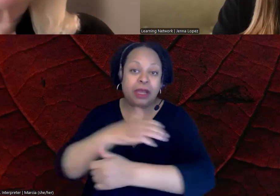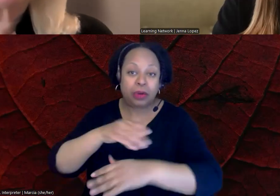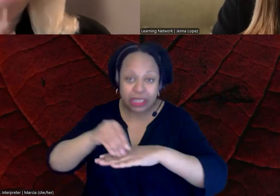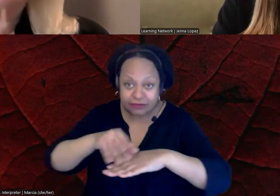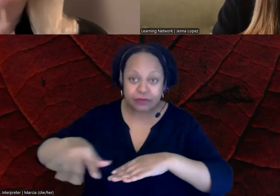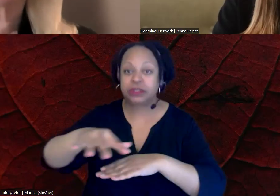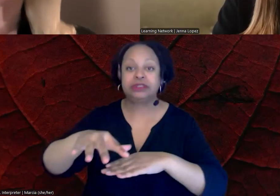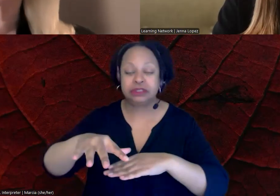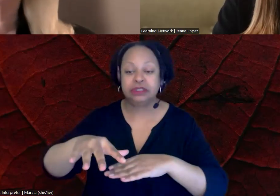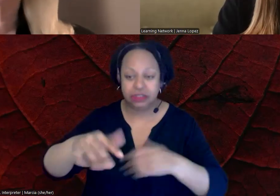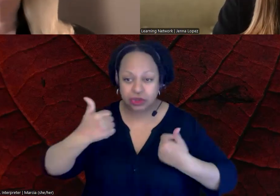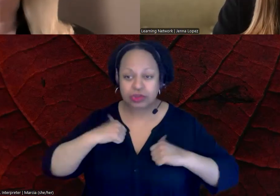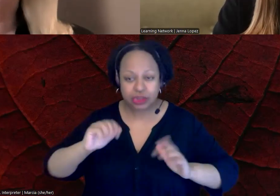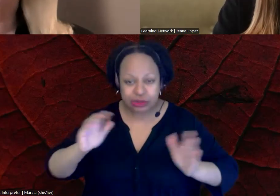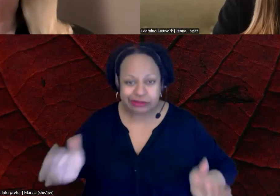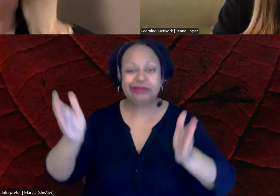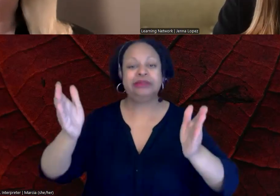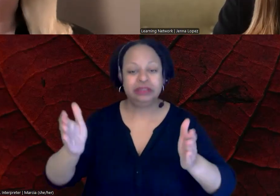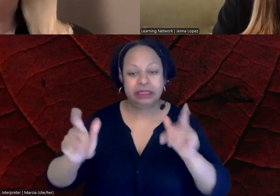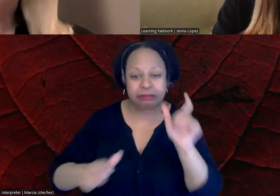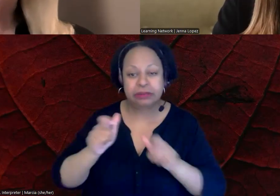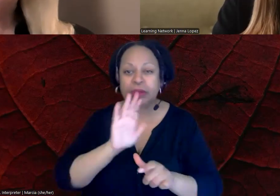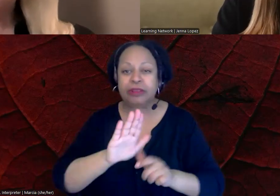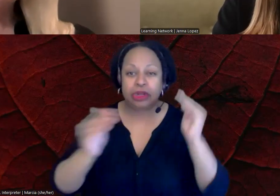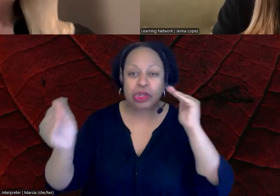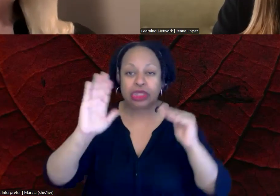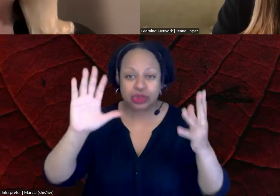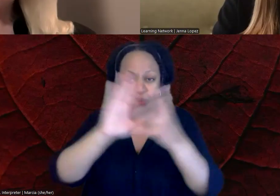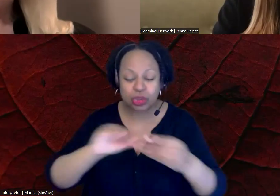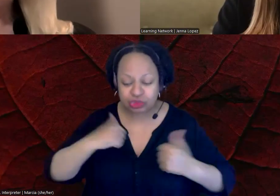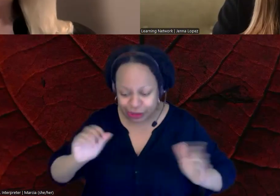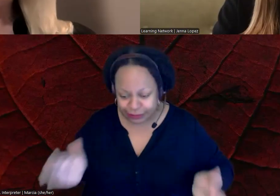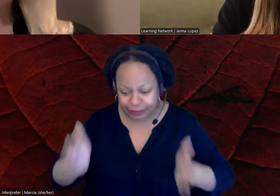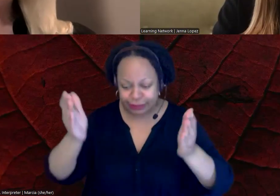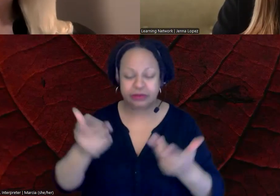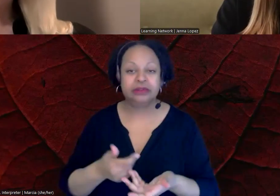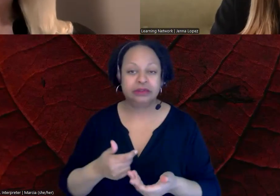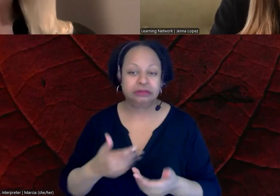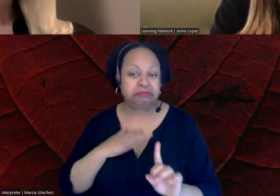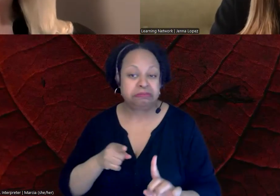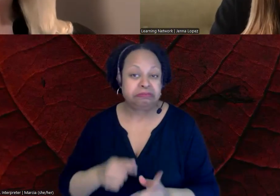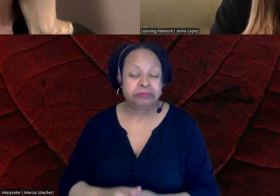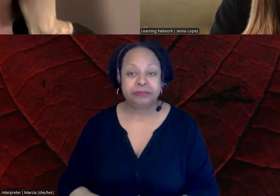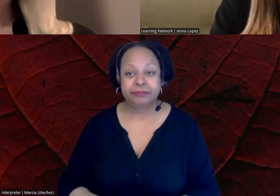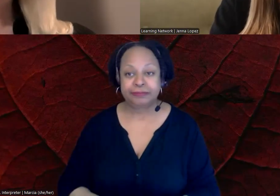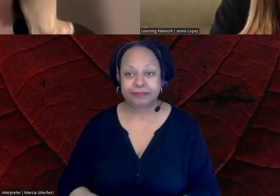influence, il faut utiliser ça pour élever ses connaissances et ses récits. C'est ce que je dirais.